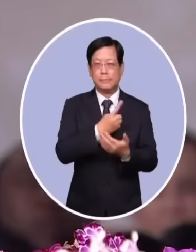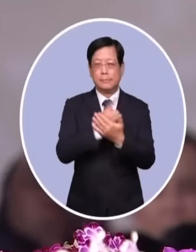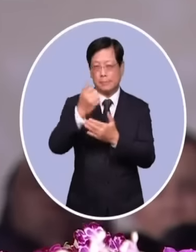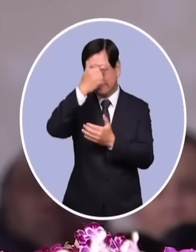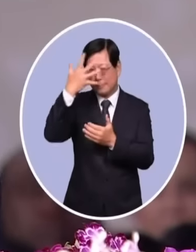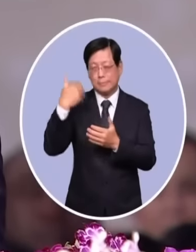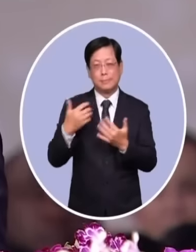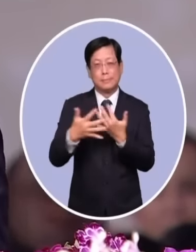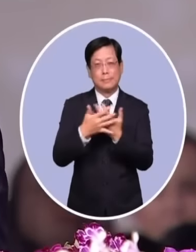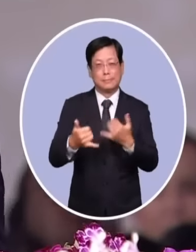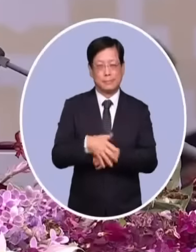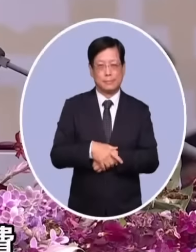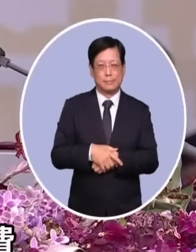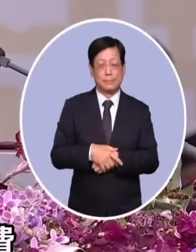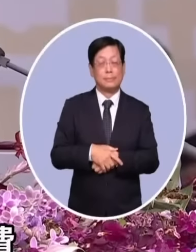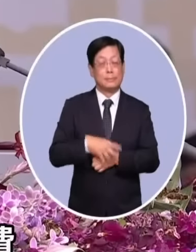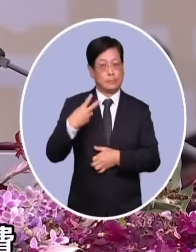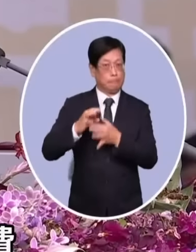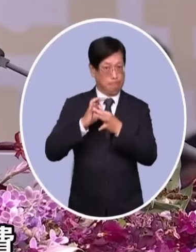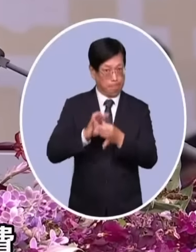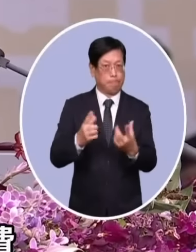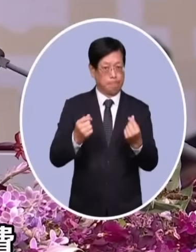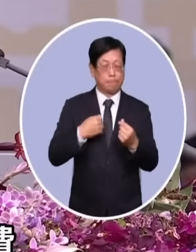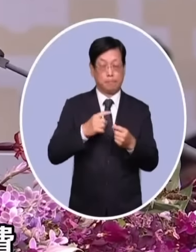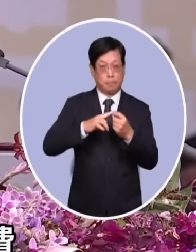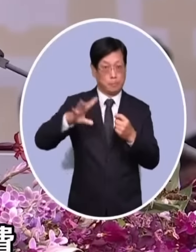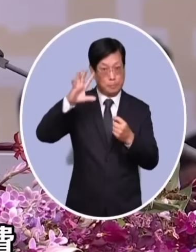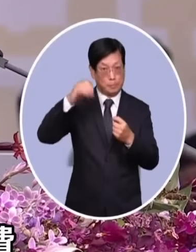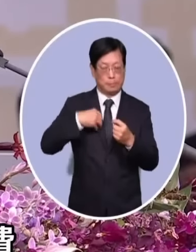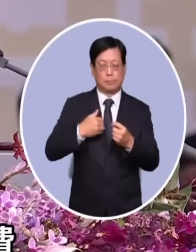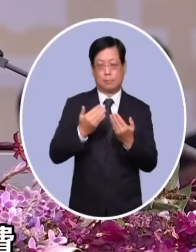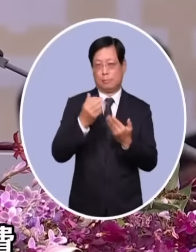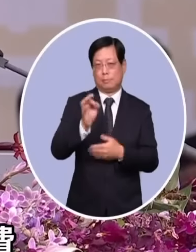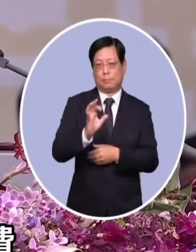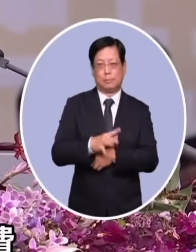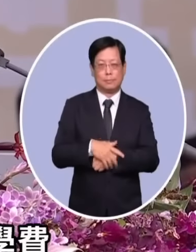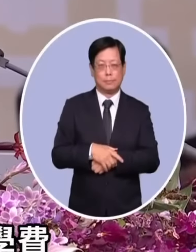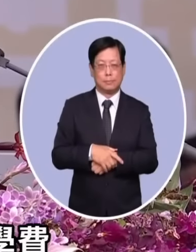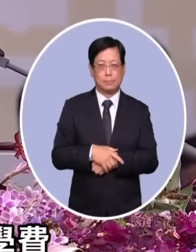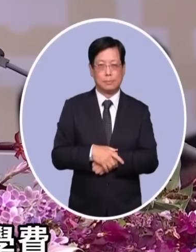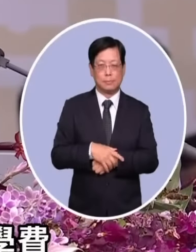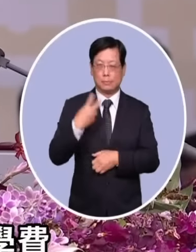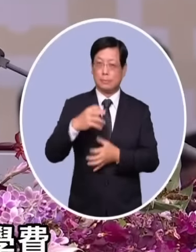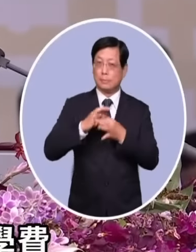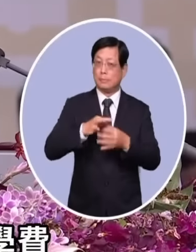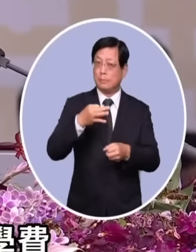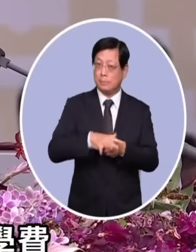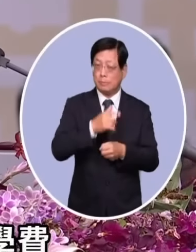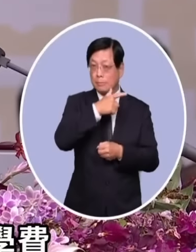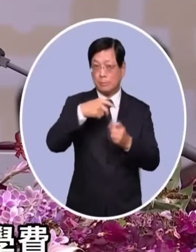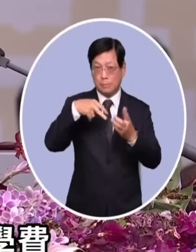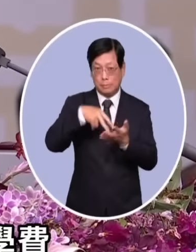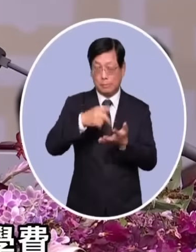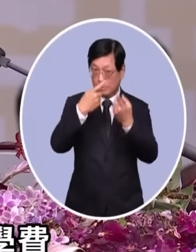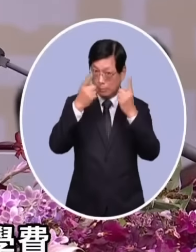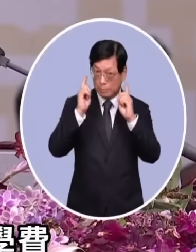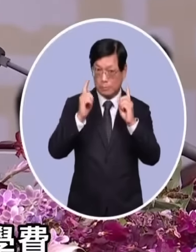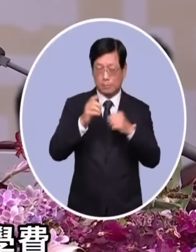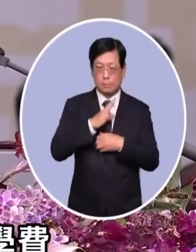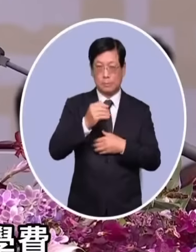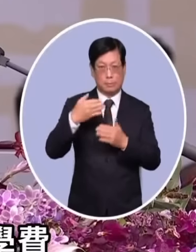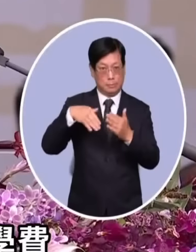轻同学，我们会继续落实高中职免学费， 持续补助私立大专校